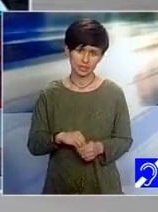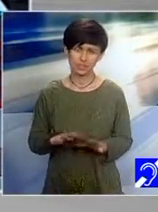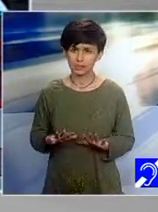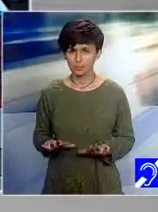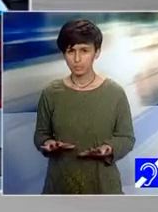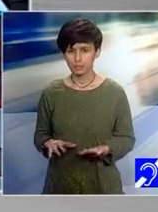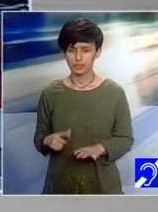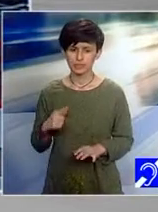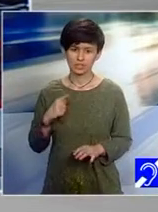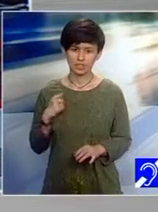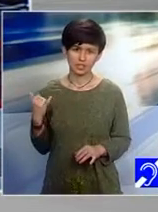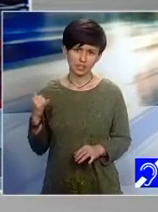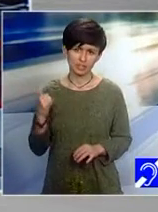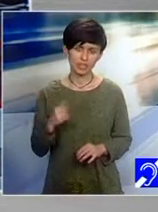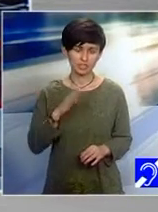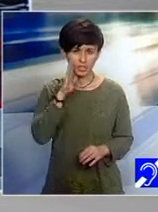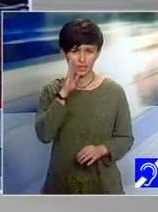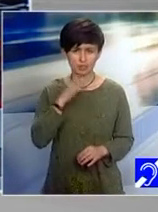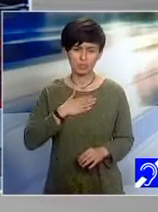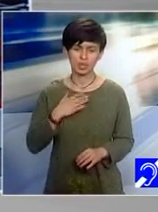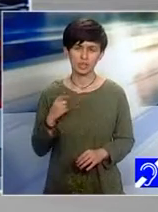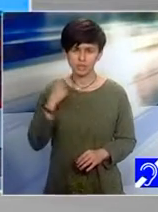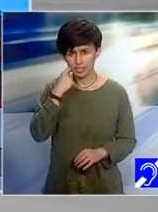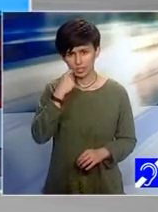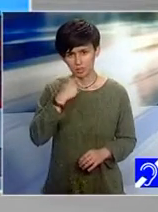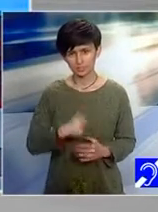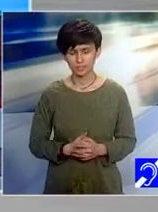4.000 de kilometri aici în Cluj, tatăl meu, maghiar,